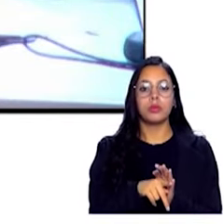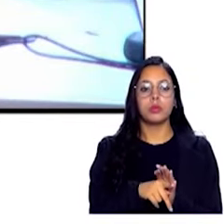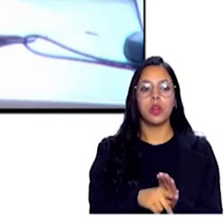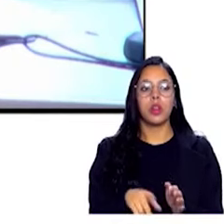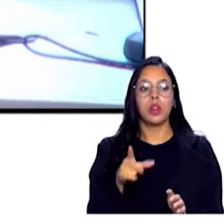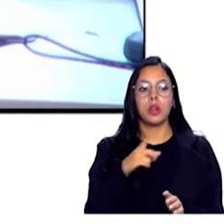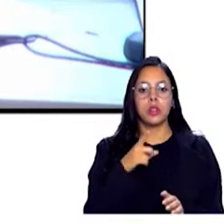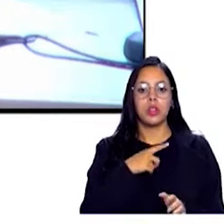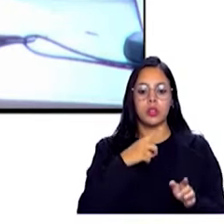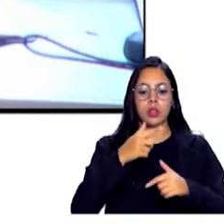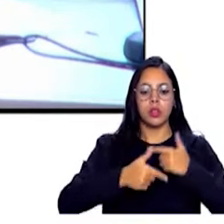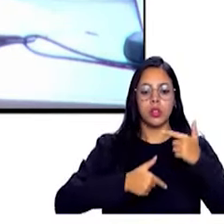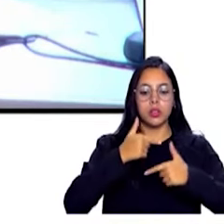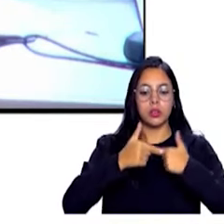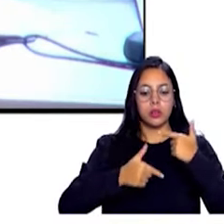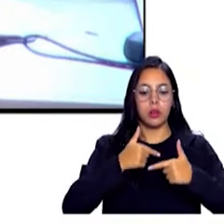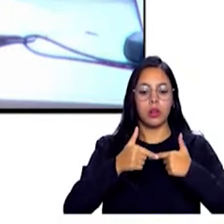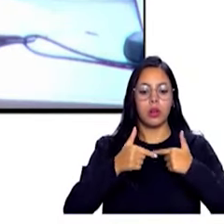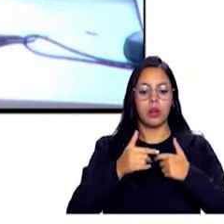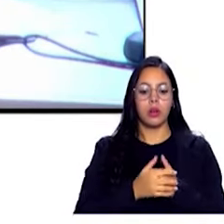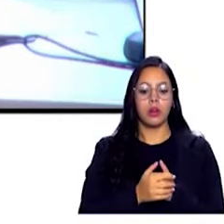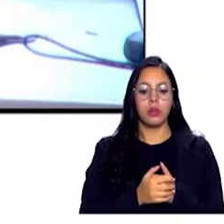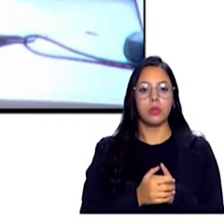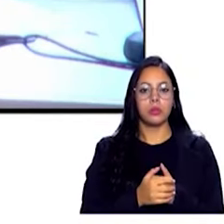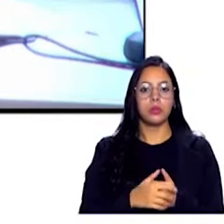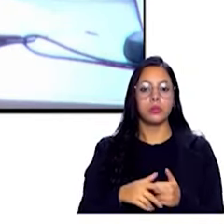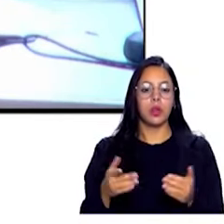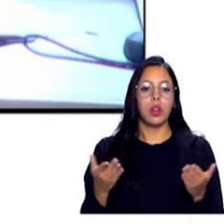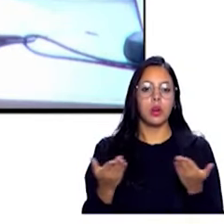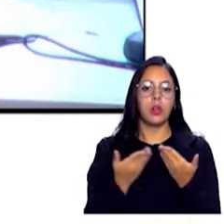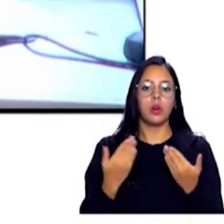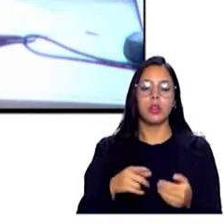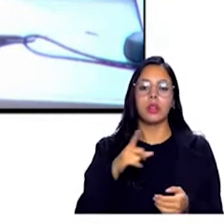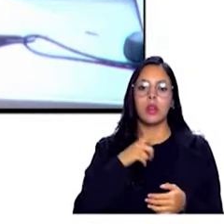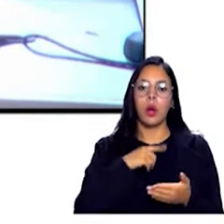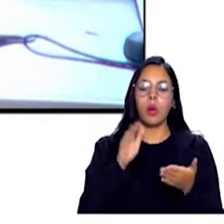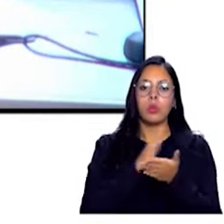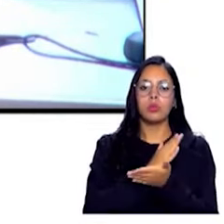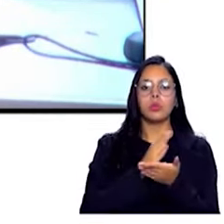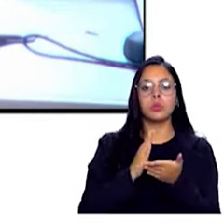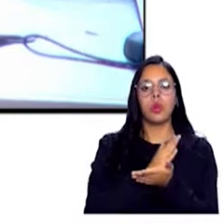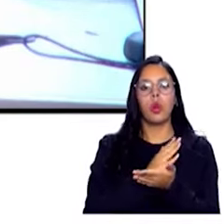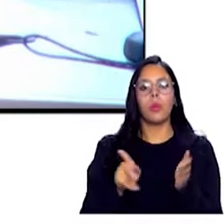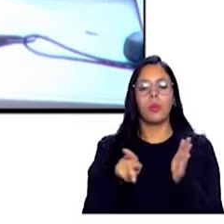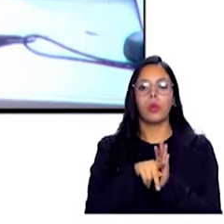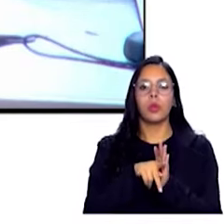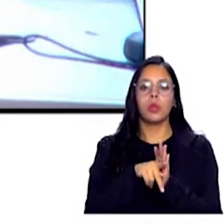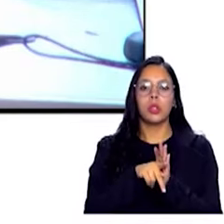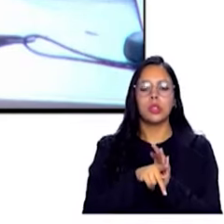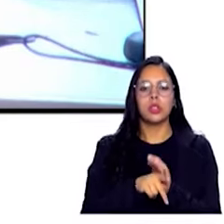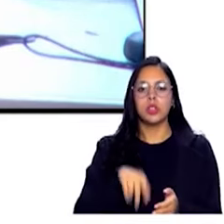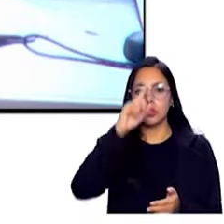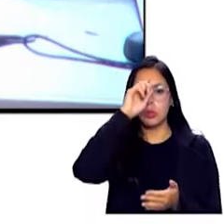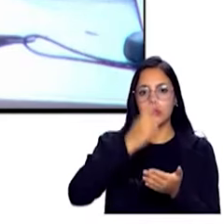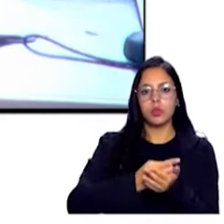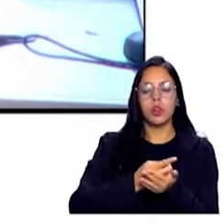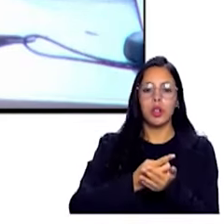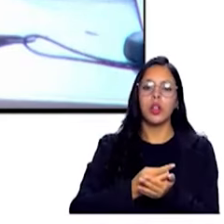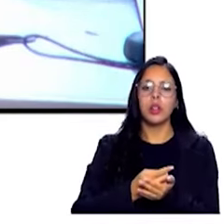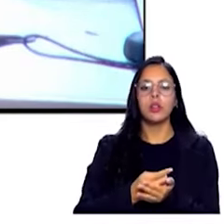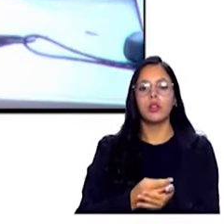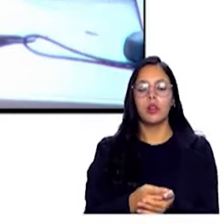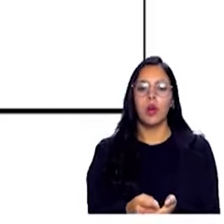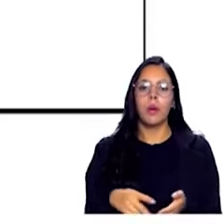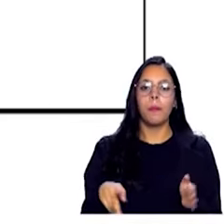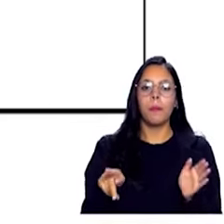propositions TRS avant-gardes TRS nouvelles Pour la cour de cassation française le fait de filmer